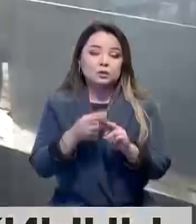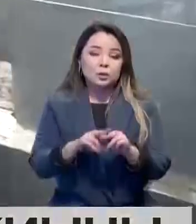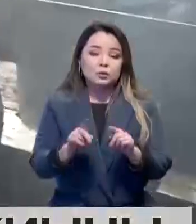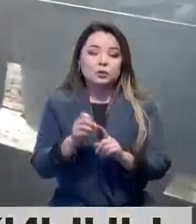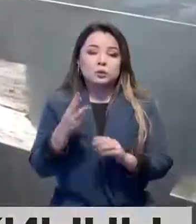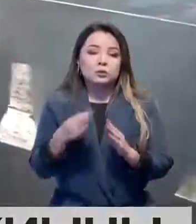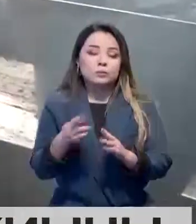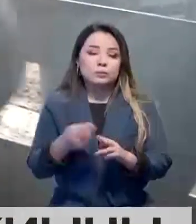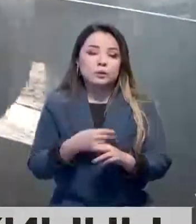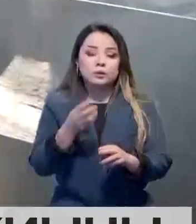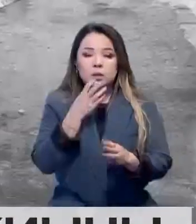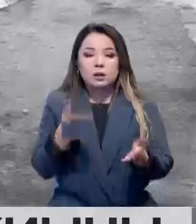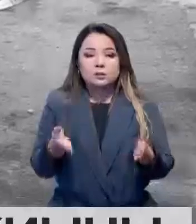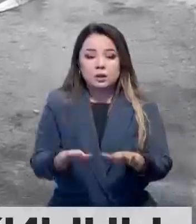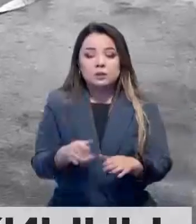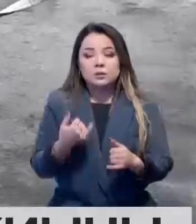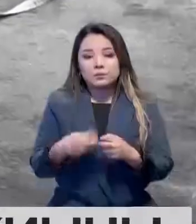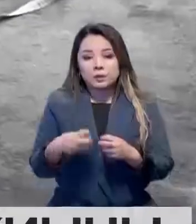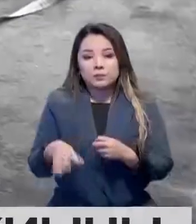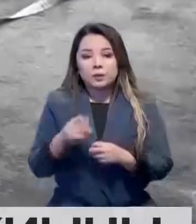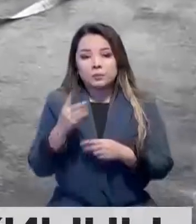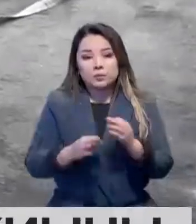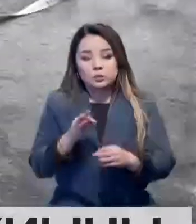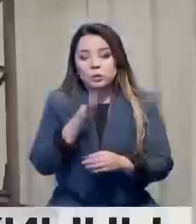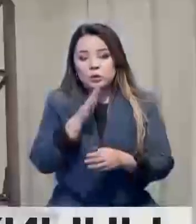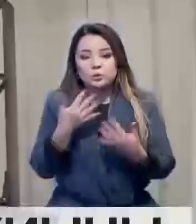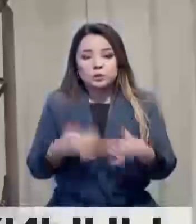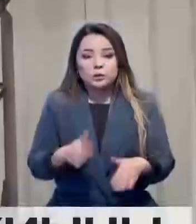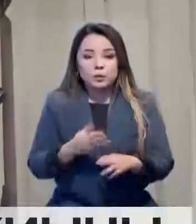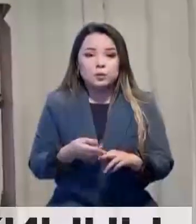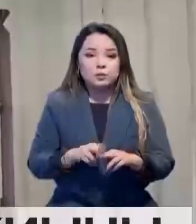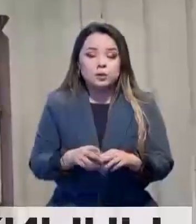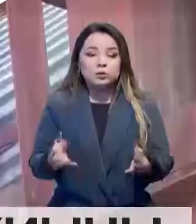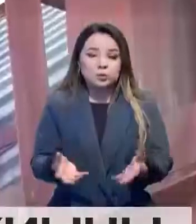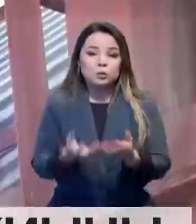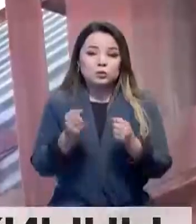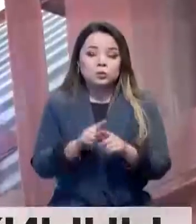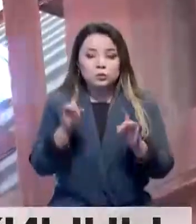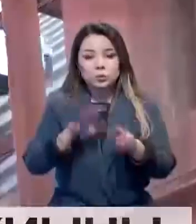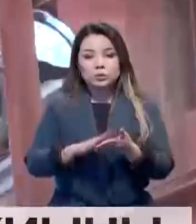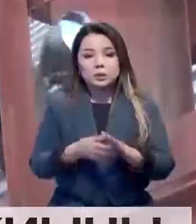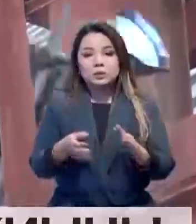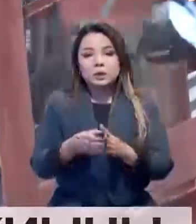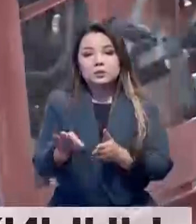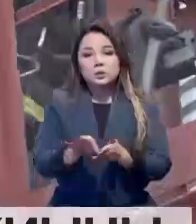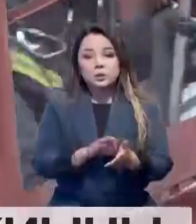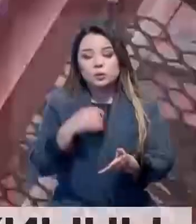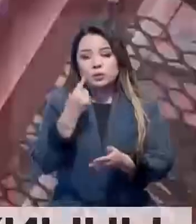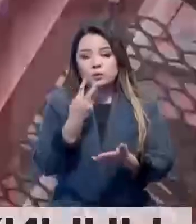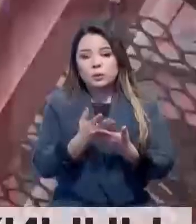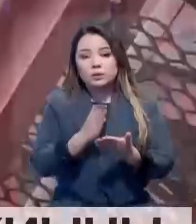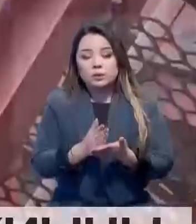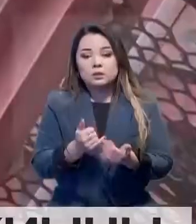үй жылусыз қалған. Апатты жоюға бір тәуліктен артық уақыт кеткен. Бұл жолы құтқарушыларға төтенше жағдайды шұғыл түрде жою